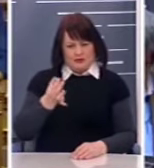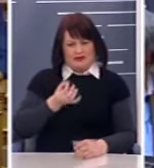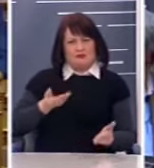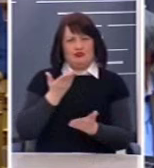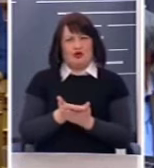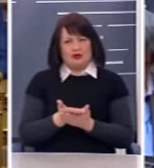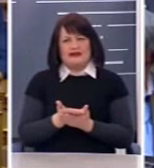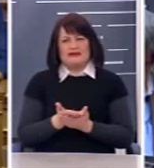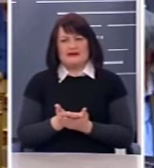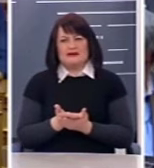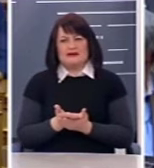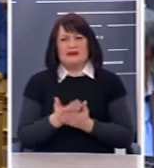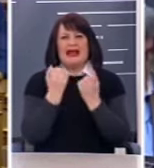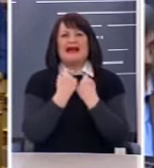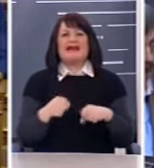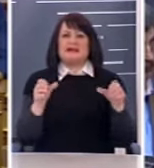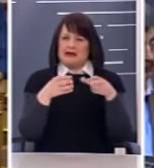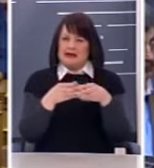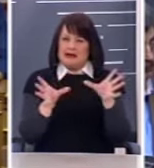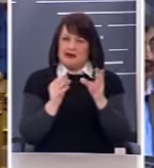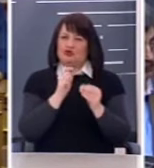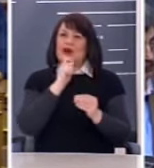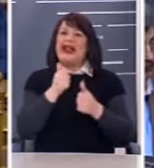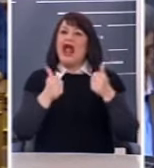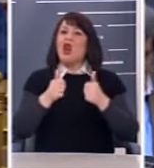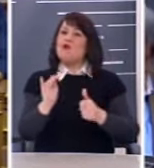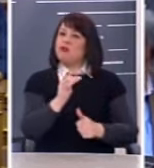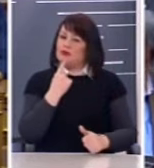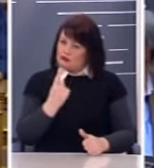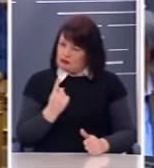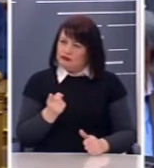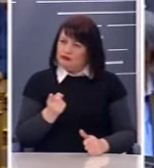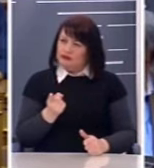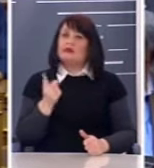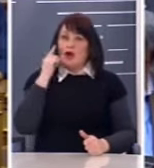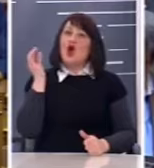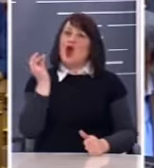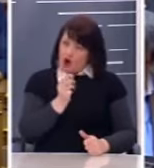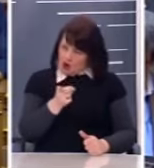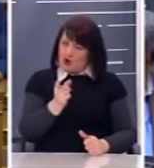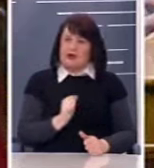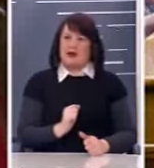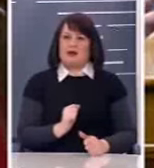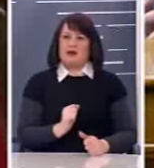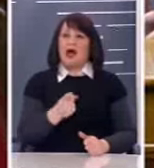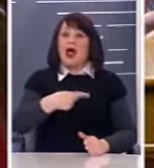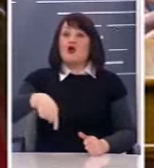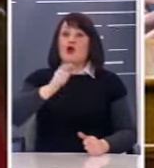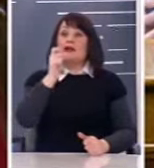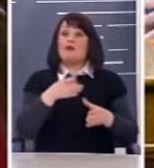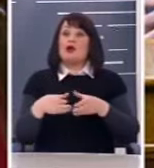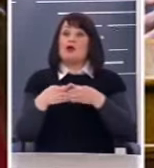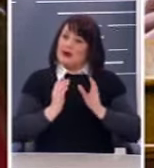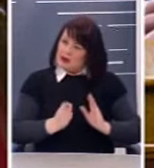σας για το θέμα της ανεξάρτητης αρχής για τις δημοσκοπήσεις και τη θεωρώ λογική, αν υπάρχει και διακομματική συνένεση, να